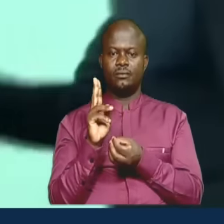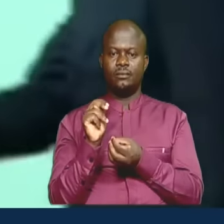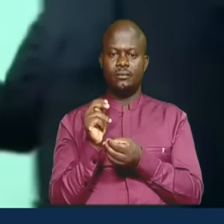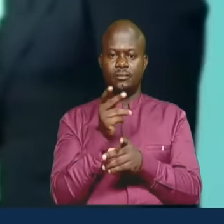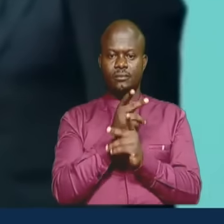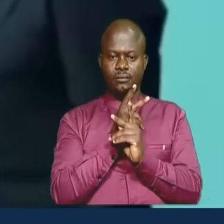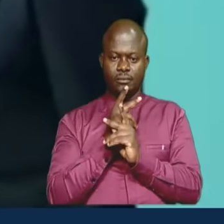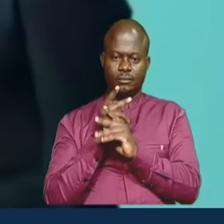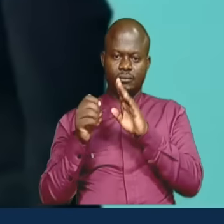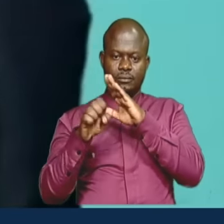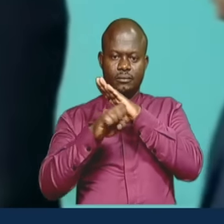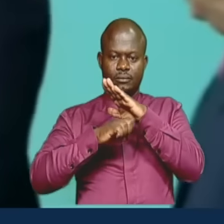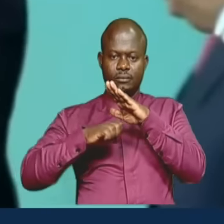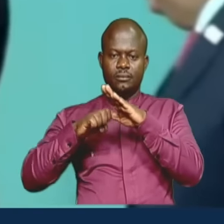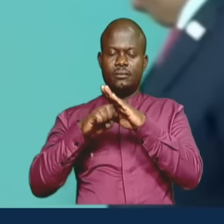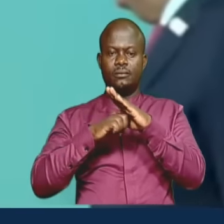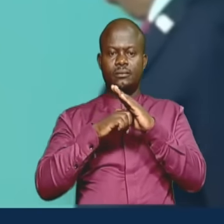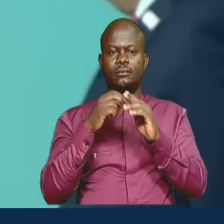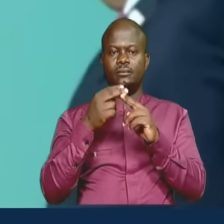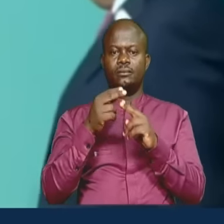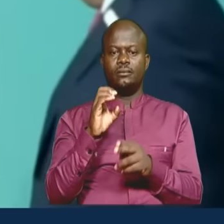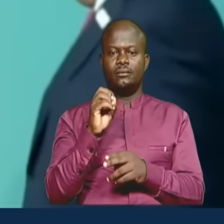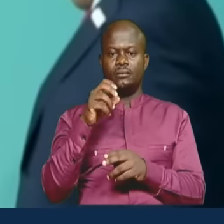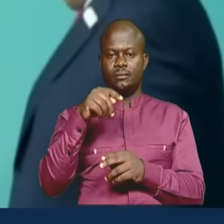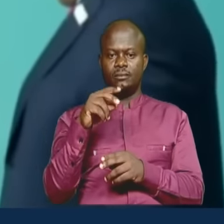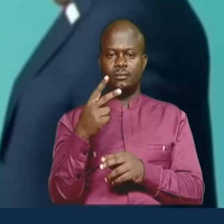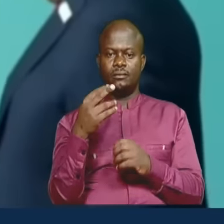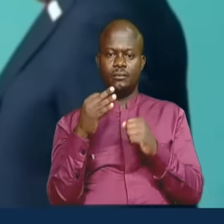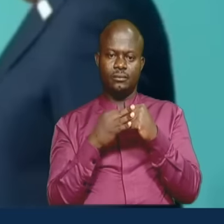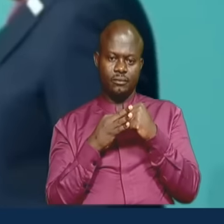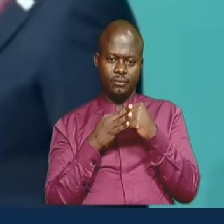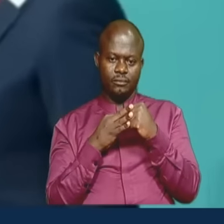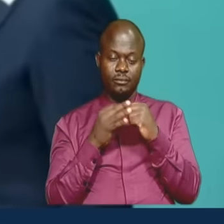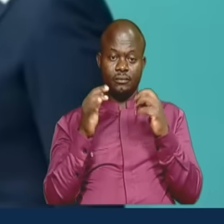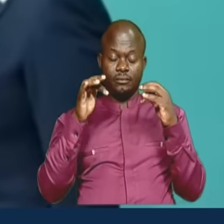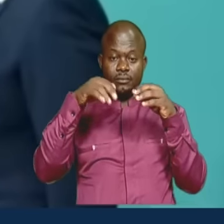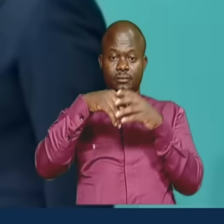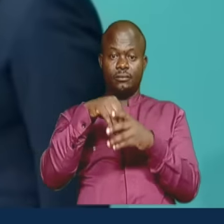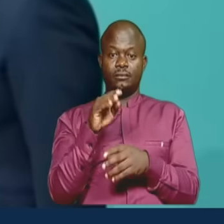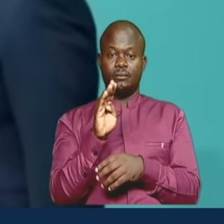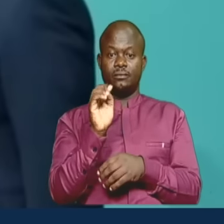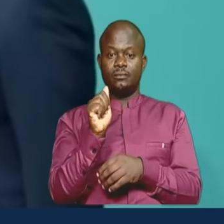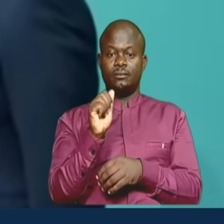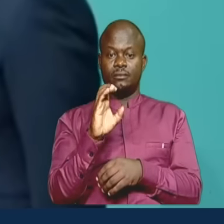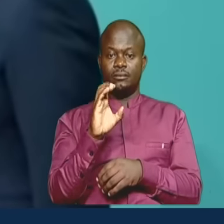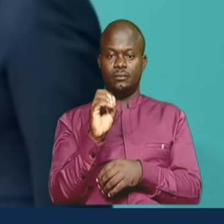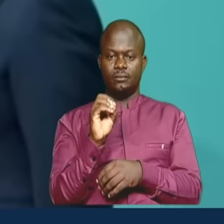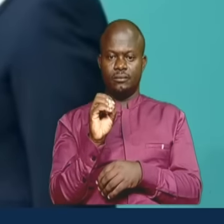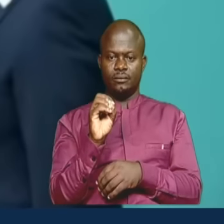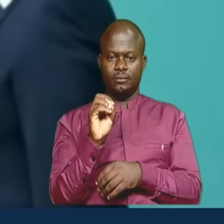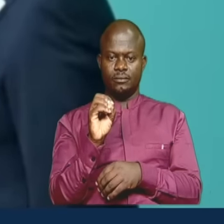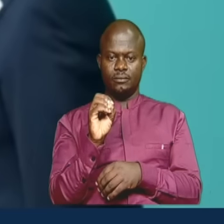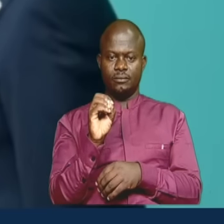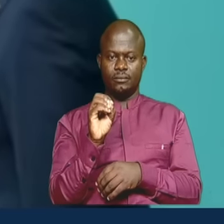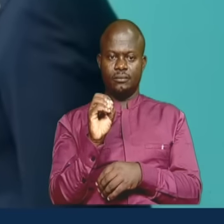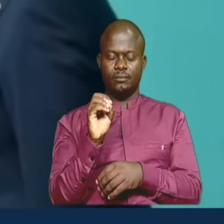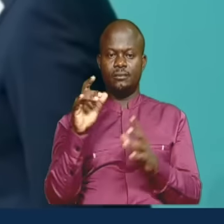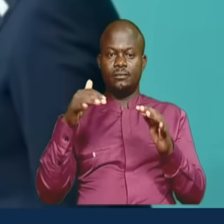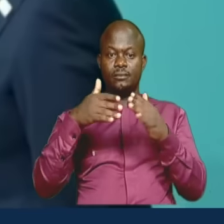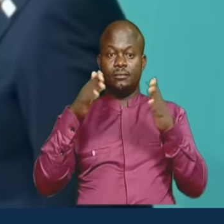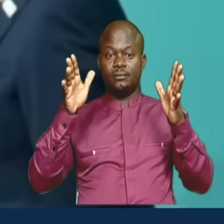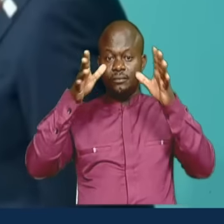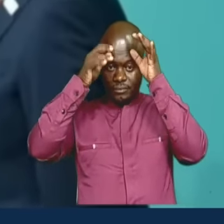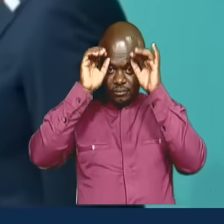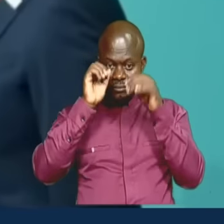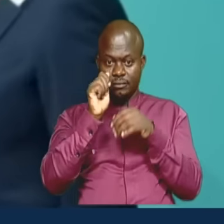kubungabunga ibidukikije izwi nka COP29. Inama iteraniye i Baku muri Azerbaijan. Ni inama yafunguwe ku mugaragaro na perezida